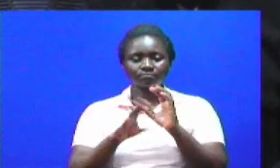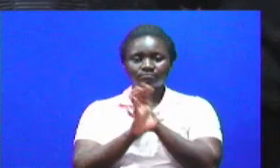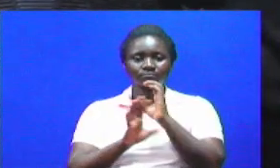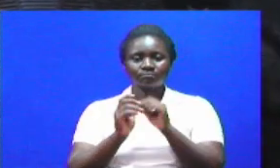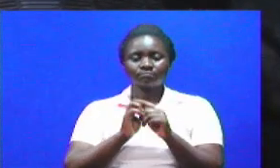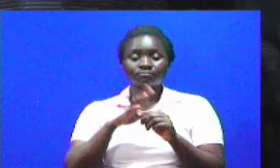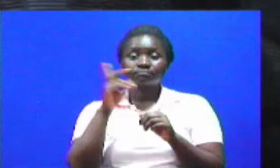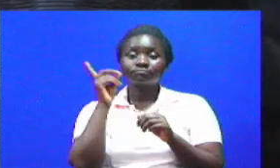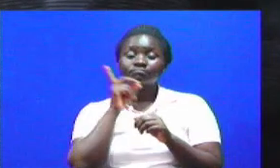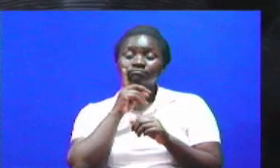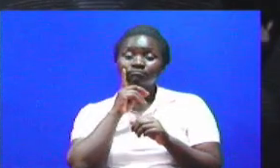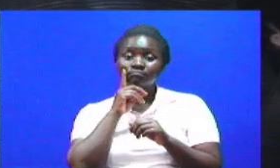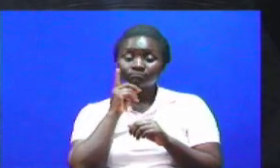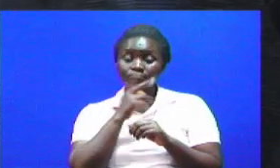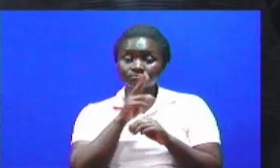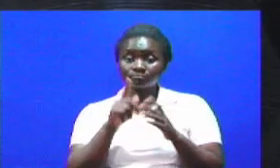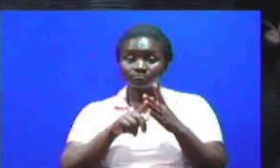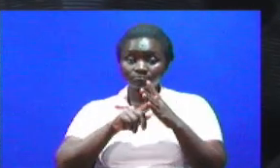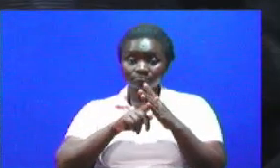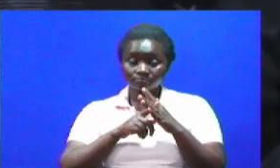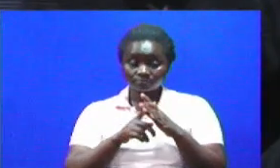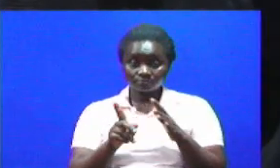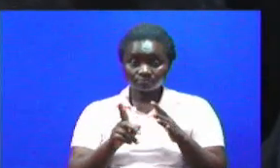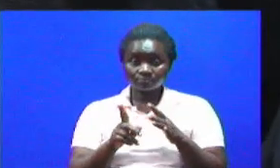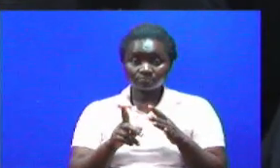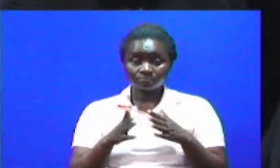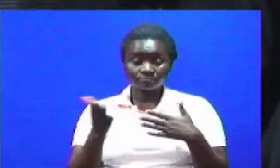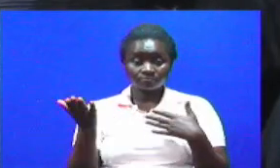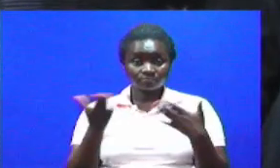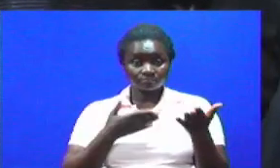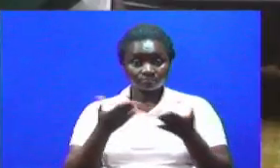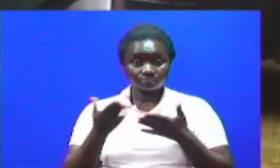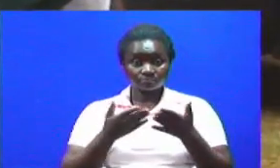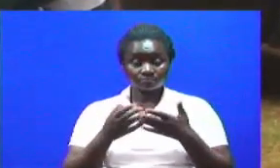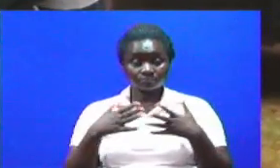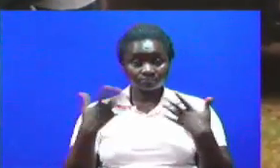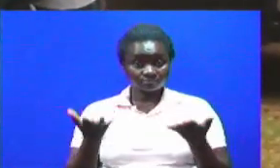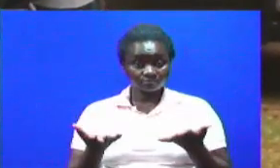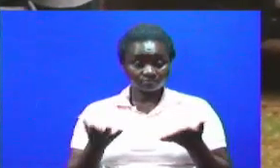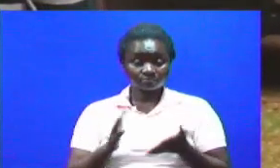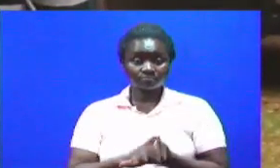na mambi nane ndo chiko chakera ese tua renge